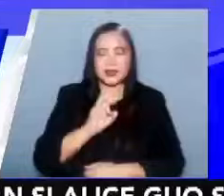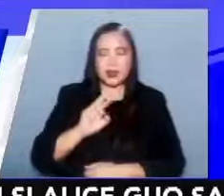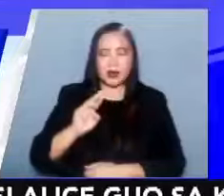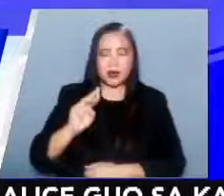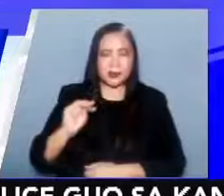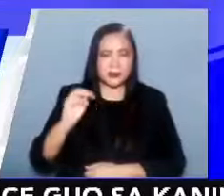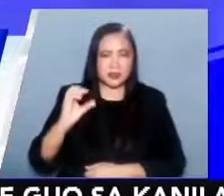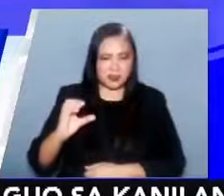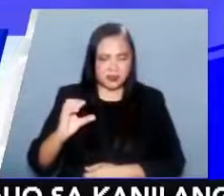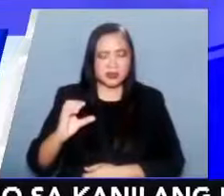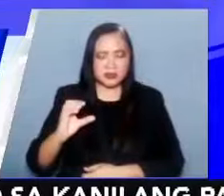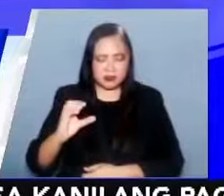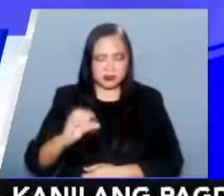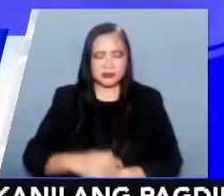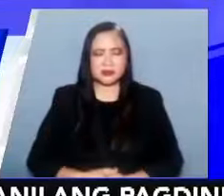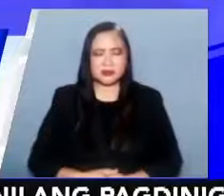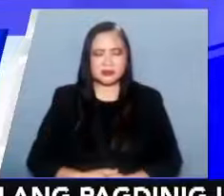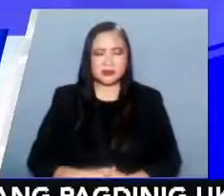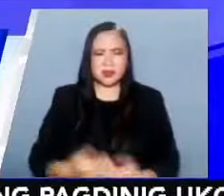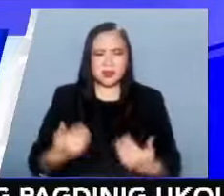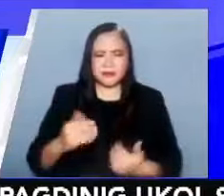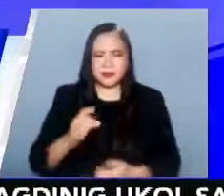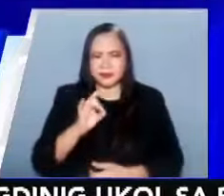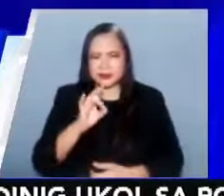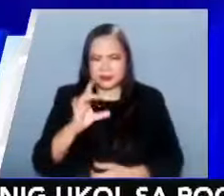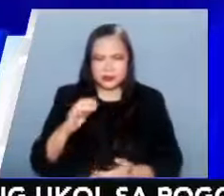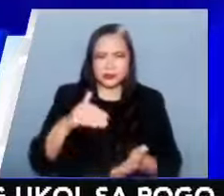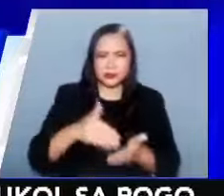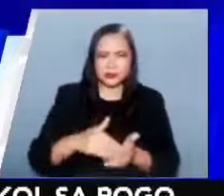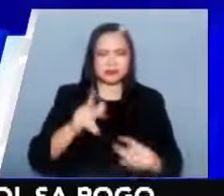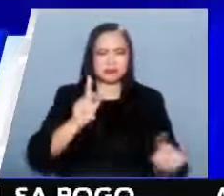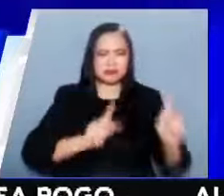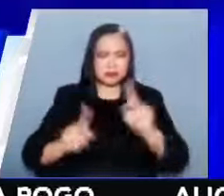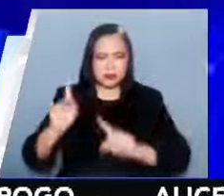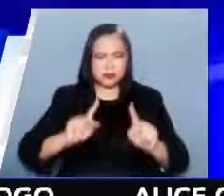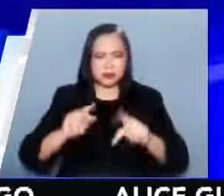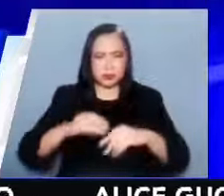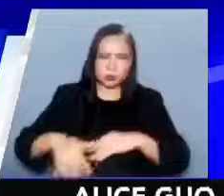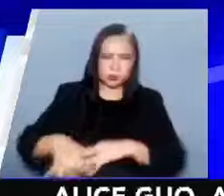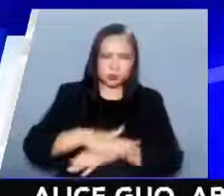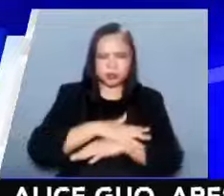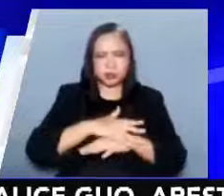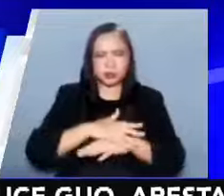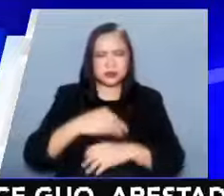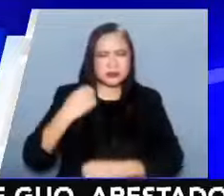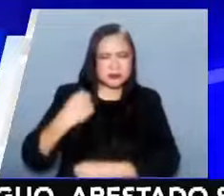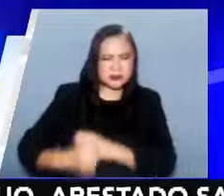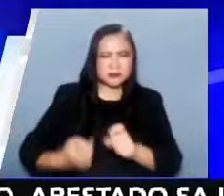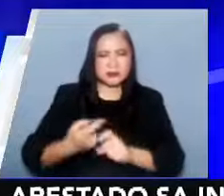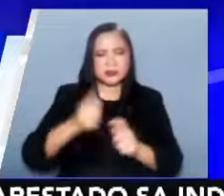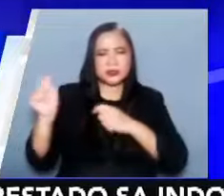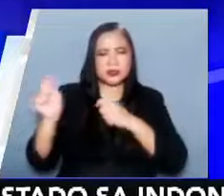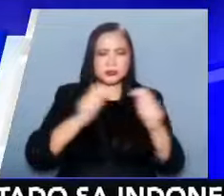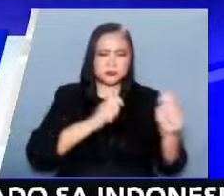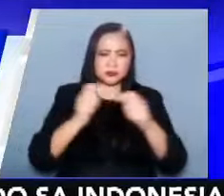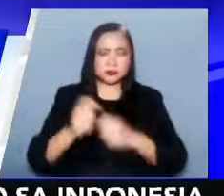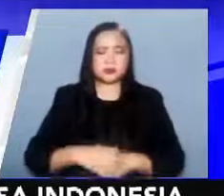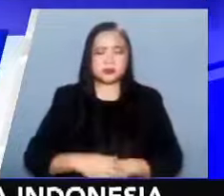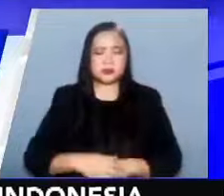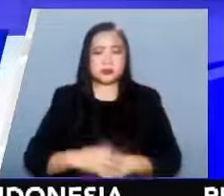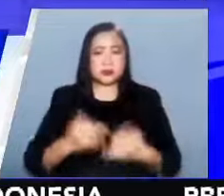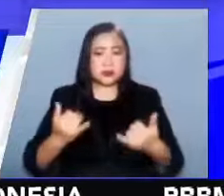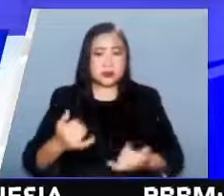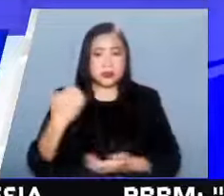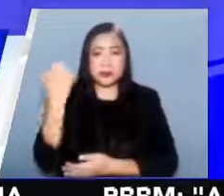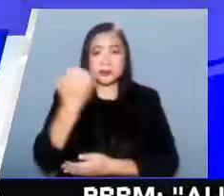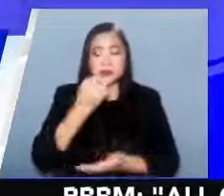Council. Mahigit 800,000 individual ang naapektuhan ng bagyo. Inaasahan makakatulong ang emergency fund sa rehabilitasyon